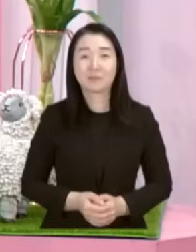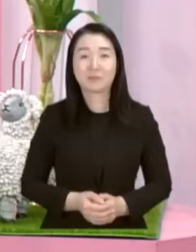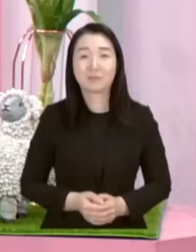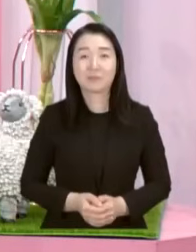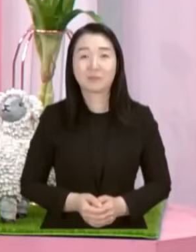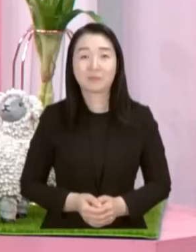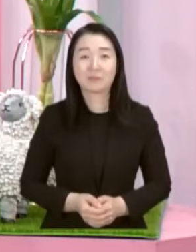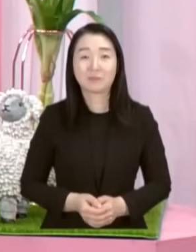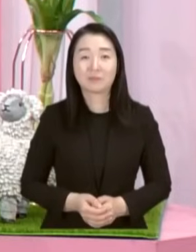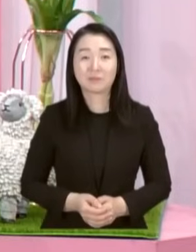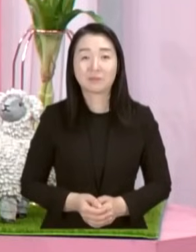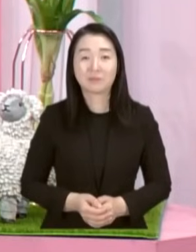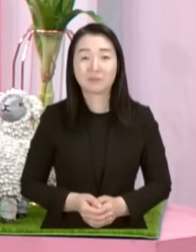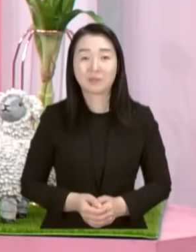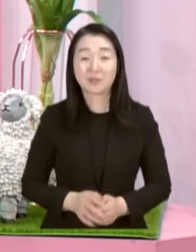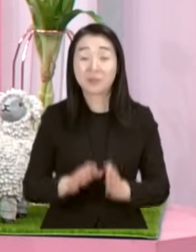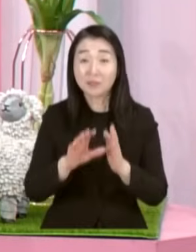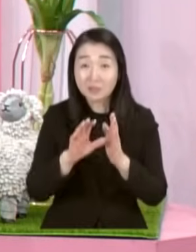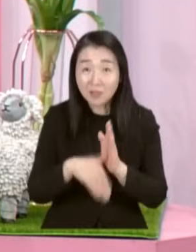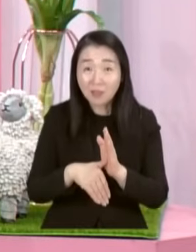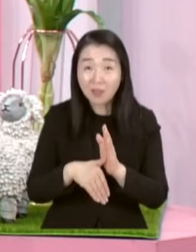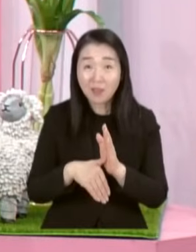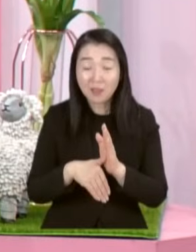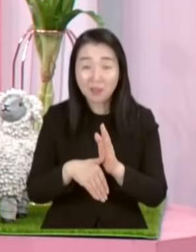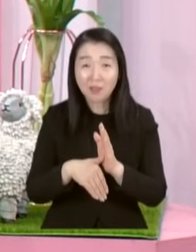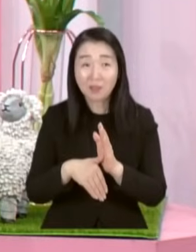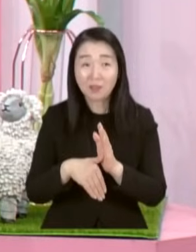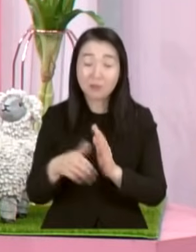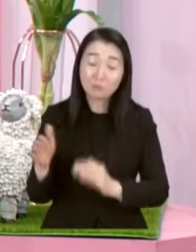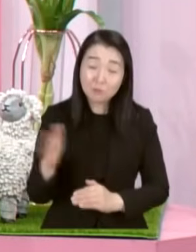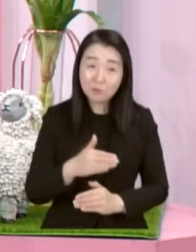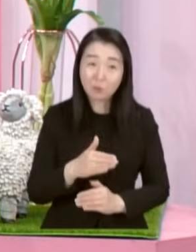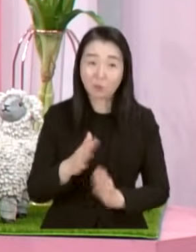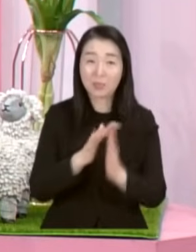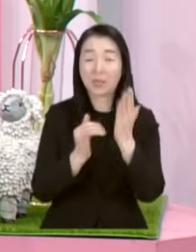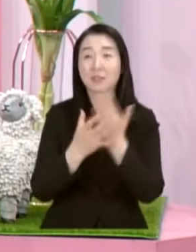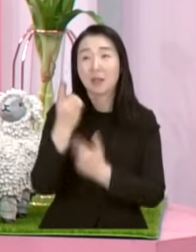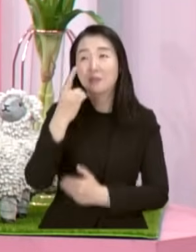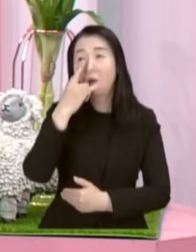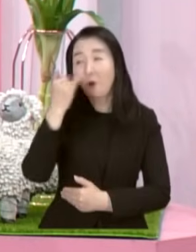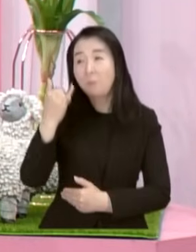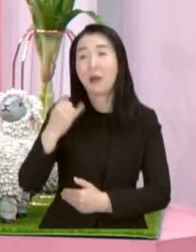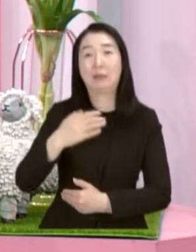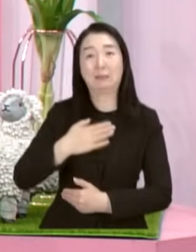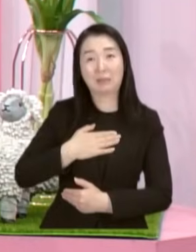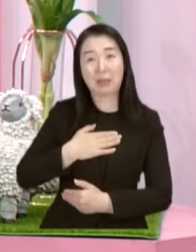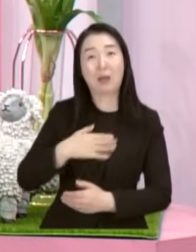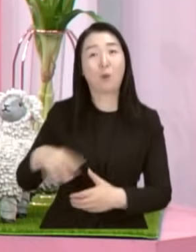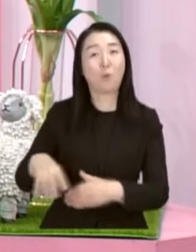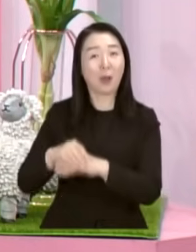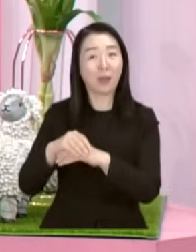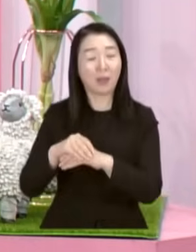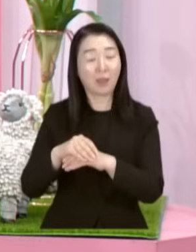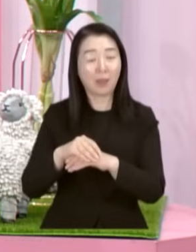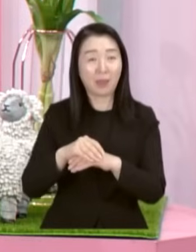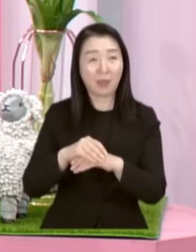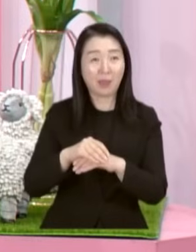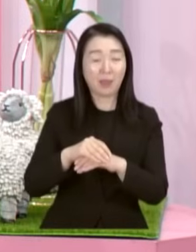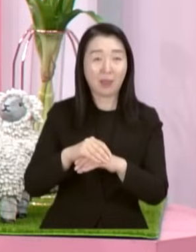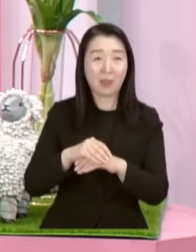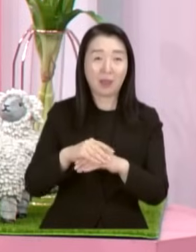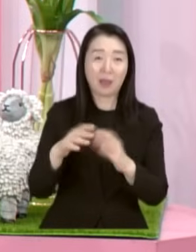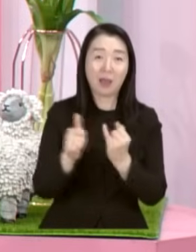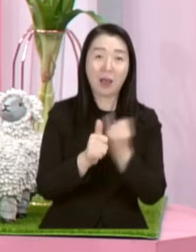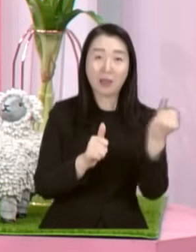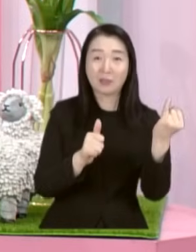그때부터 우리 가정이 하나가 되니까 어머니와 나와 화해가 이루어지고 아내와 어머니 고부